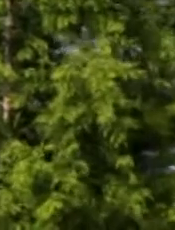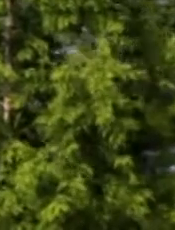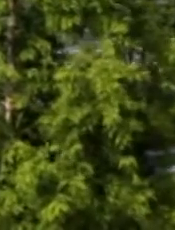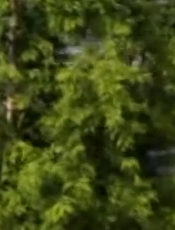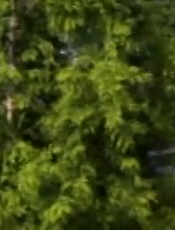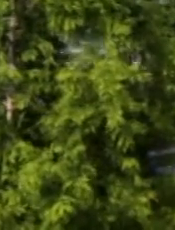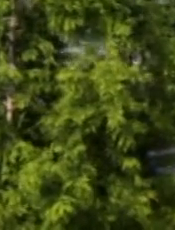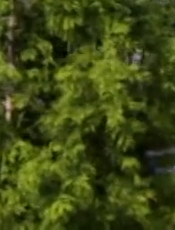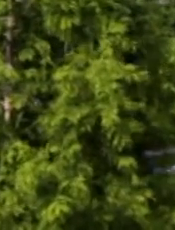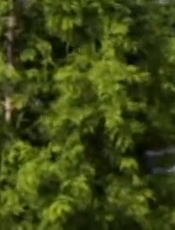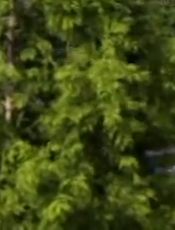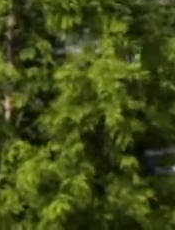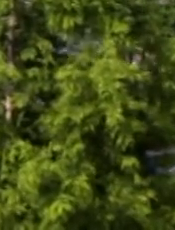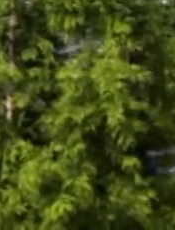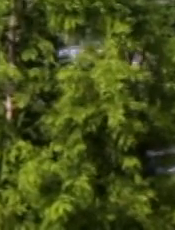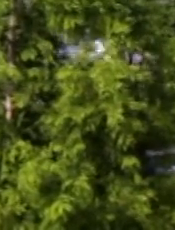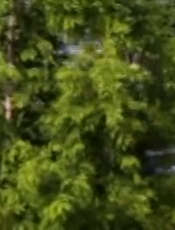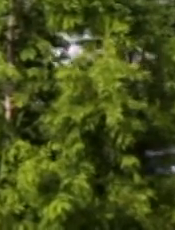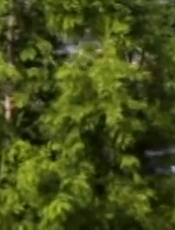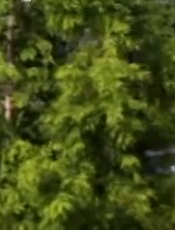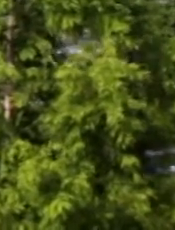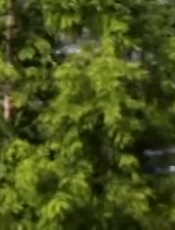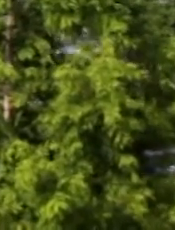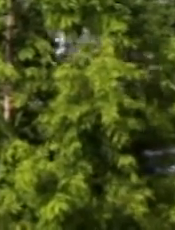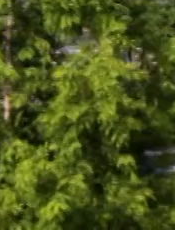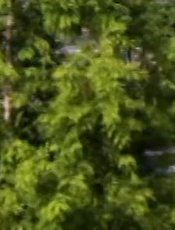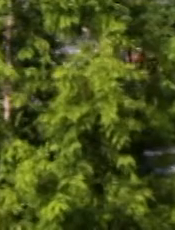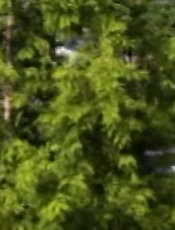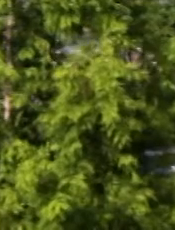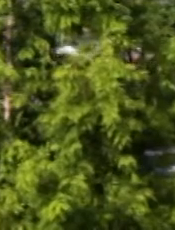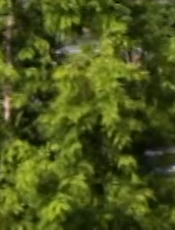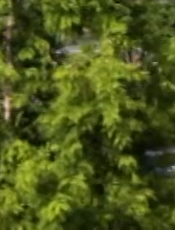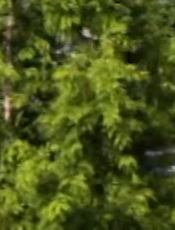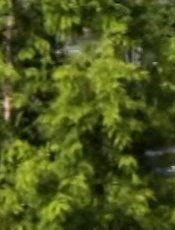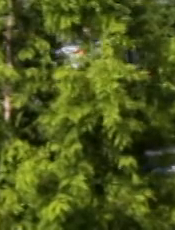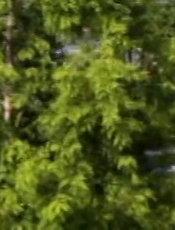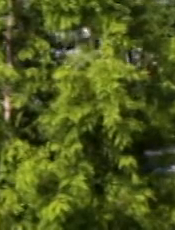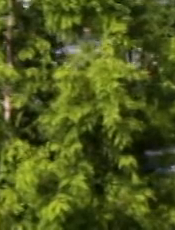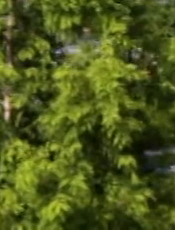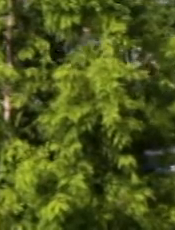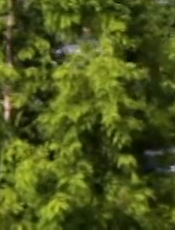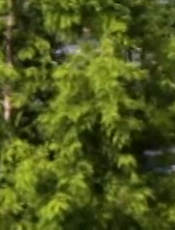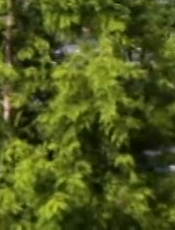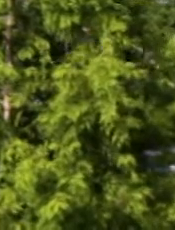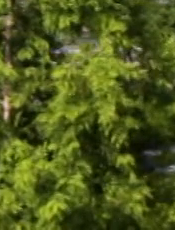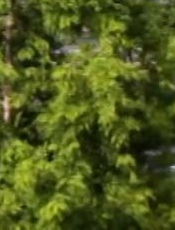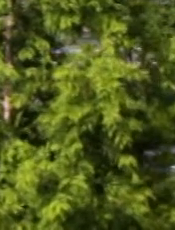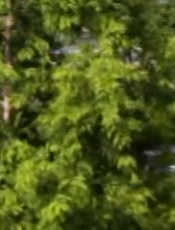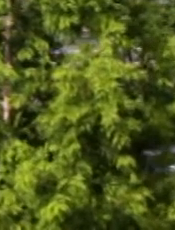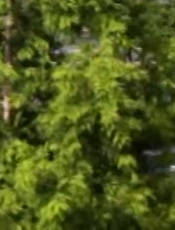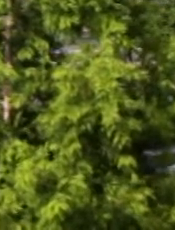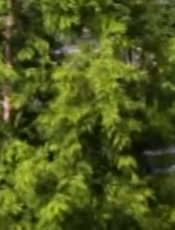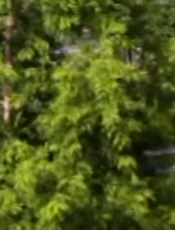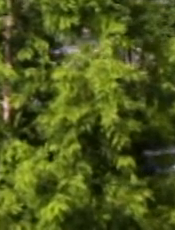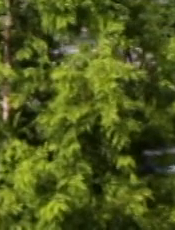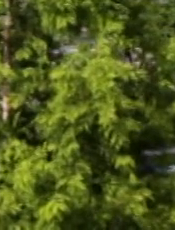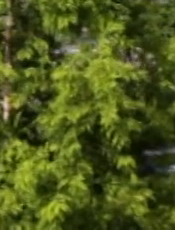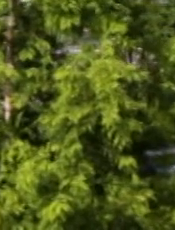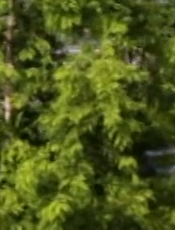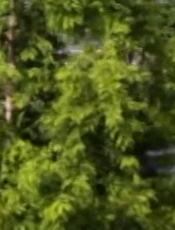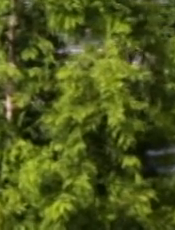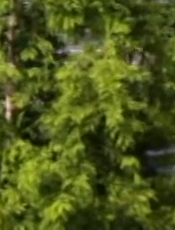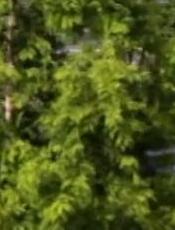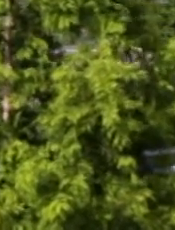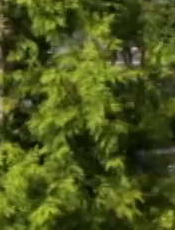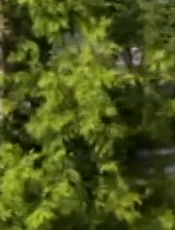맺었습니다. 10월 2일 2018 복지박람회가 구청 앞 광장에서 열렸습니다. 동대문구는